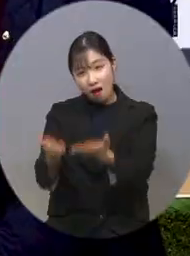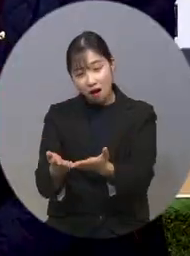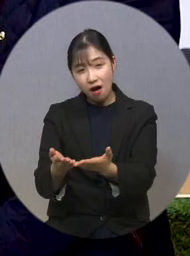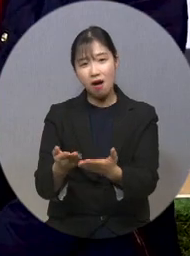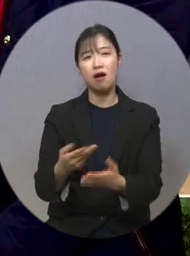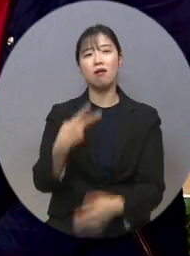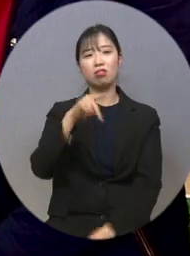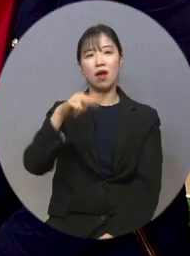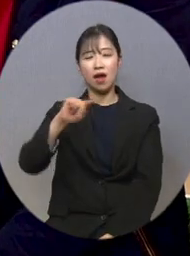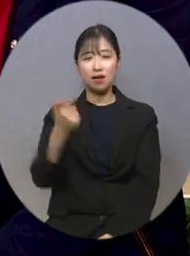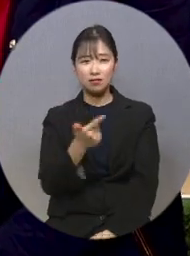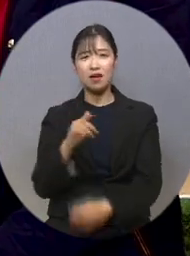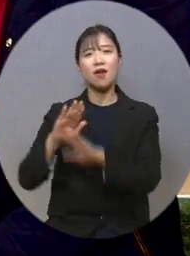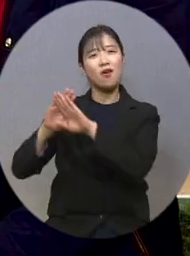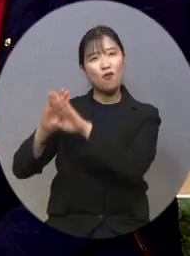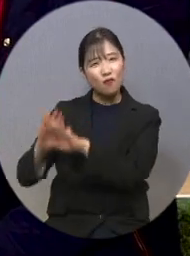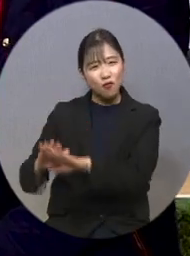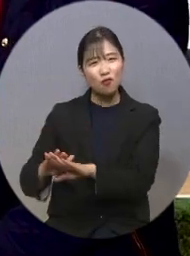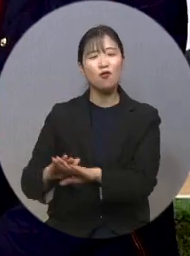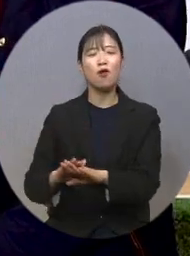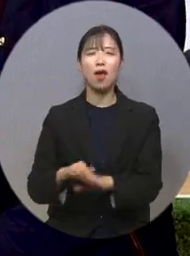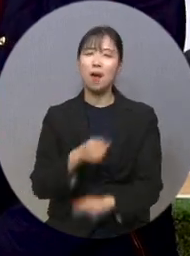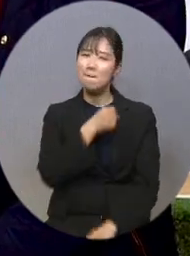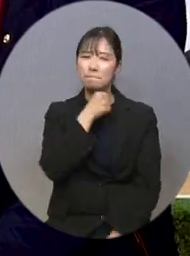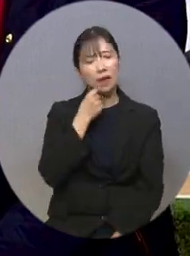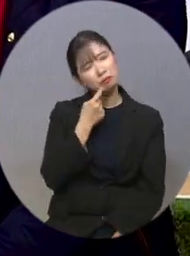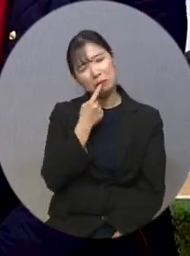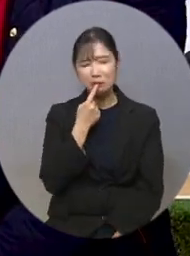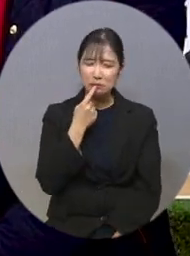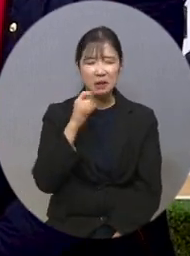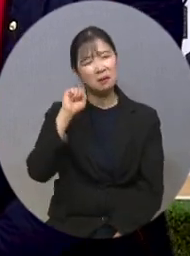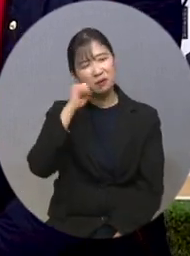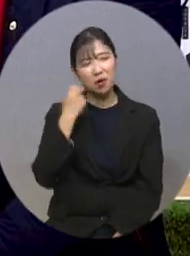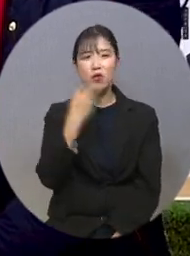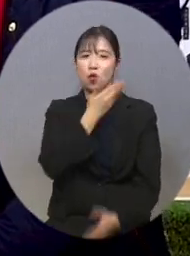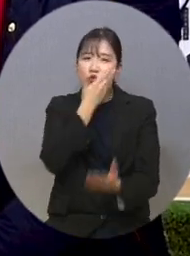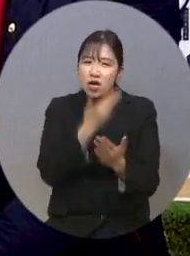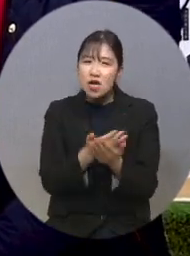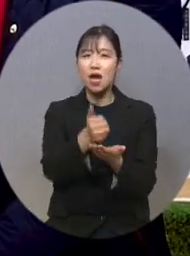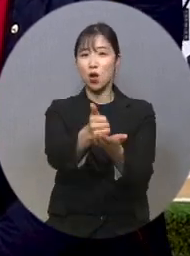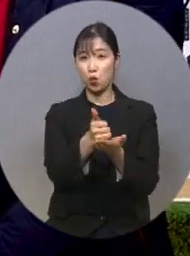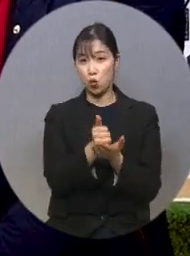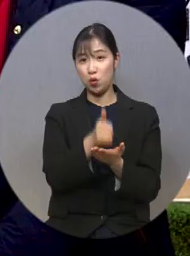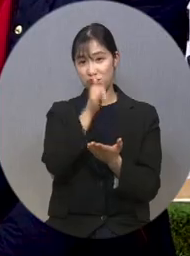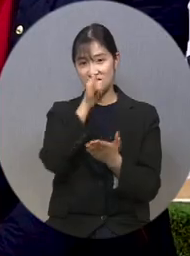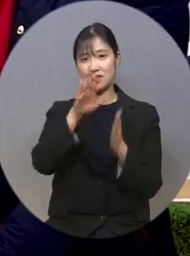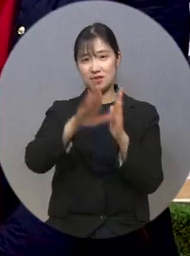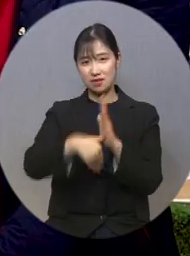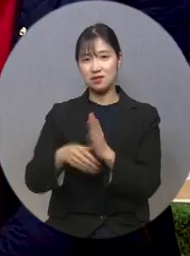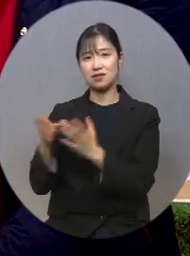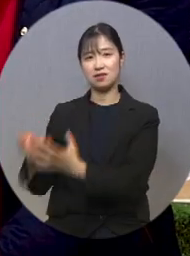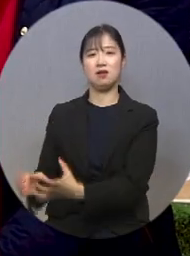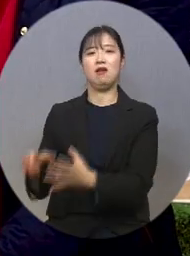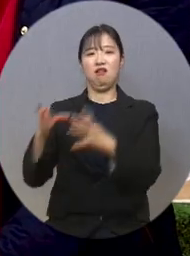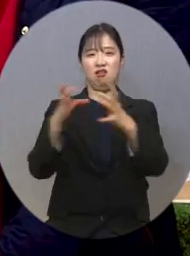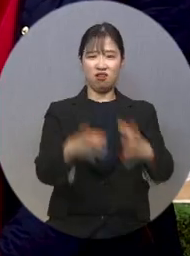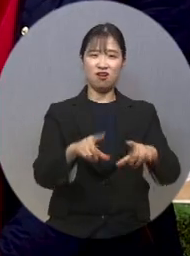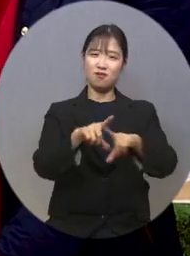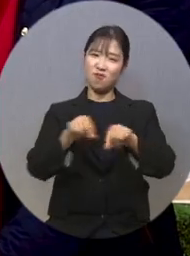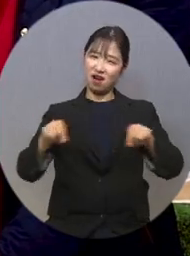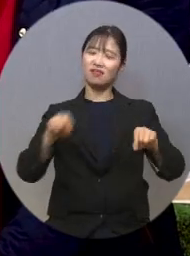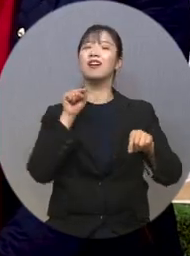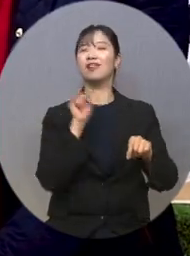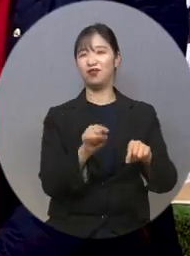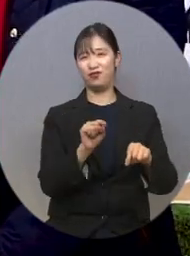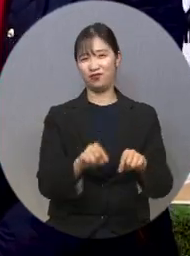다산님께서 다락에다 넣어놓고 입맛이 없거나 손님이 귀한 손님이 오시거나 하면 밥상 위에 명찬으로 올렸던